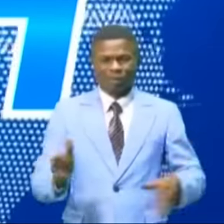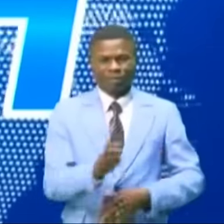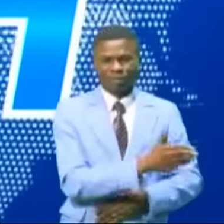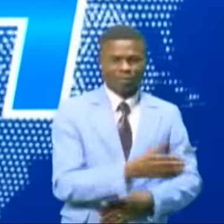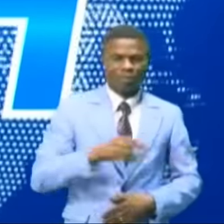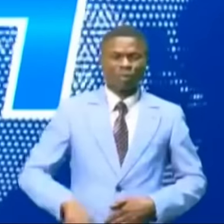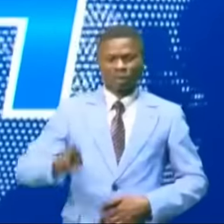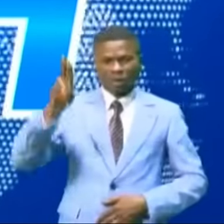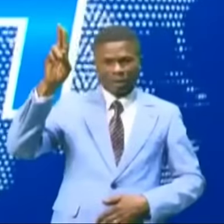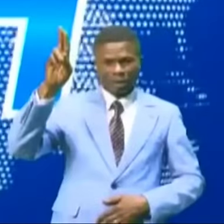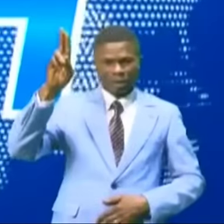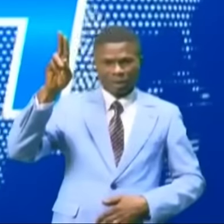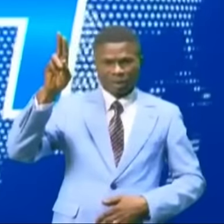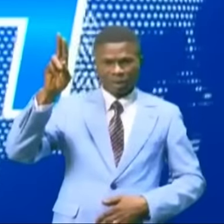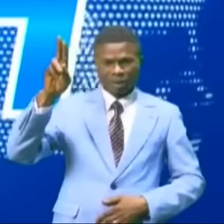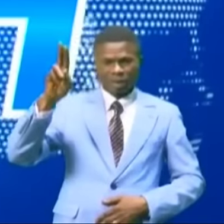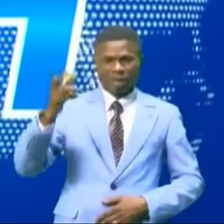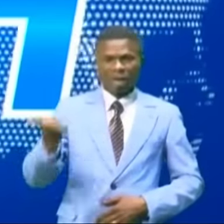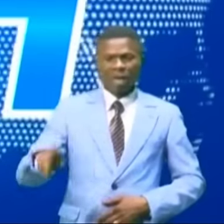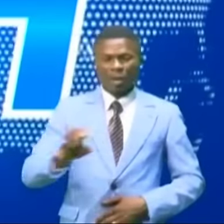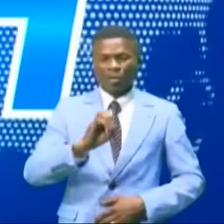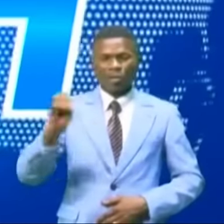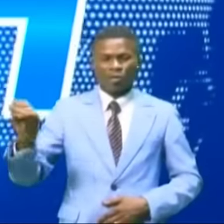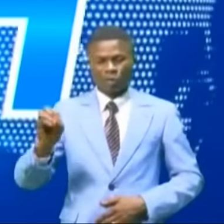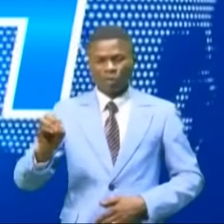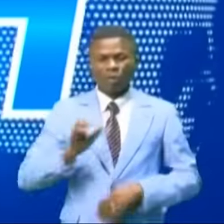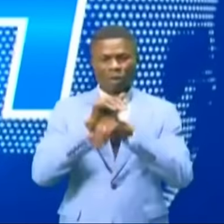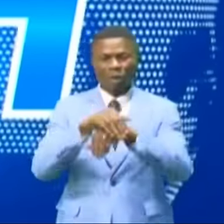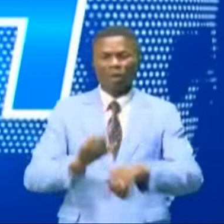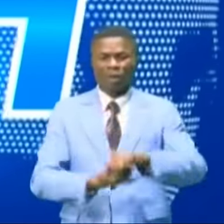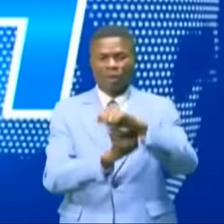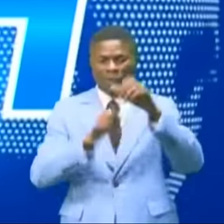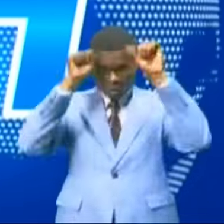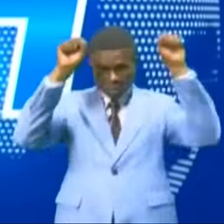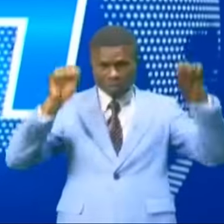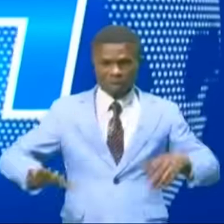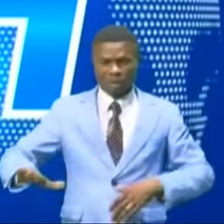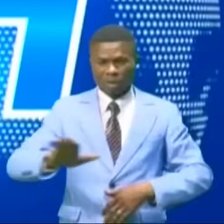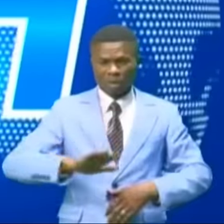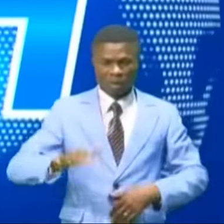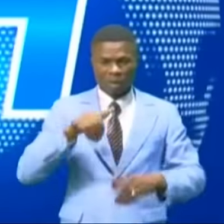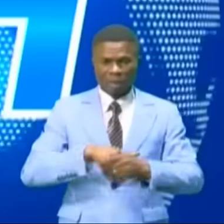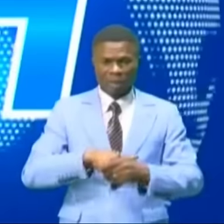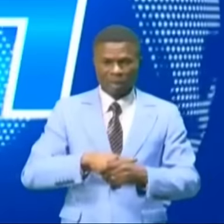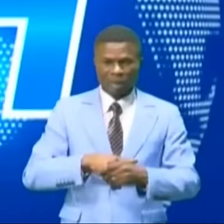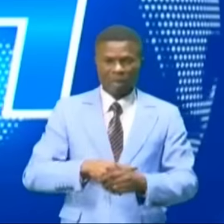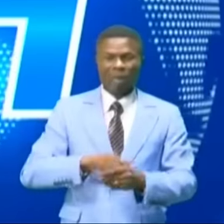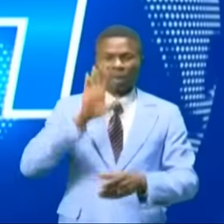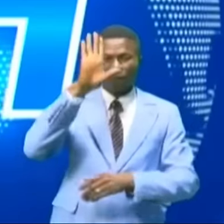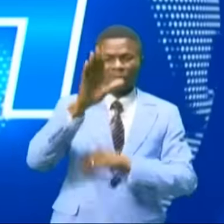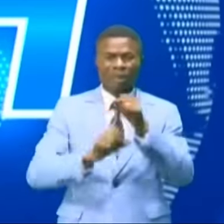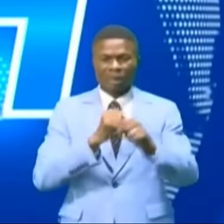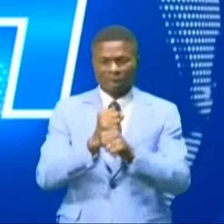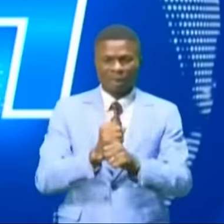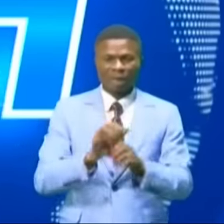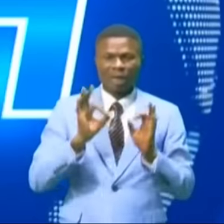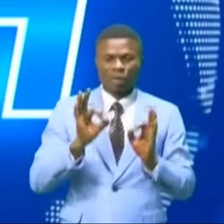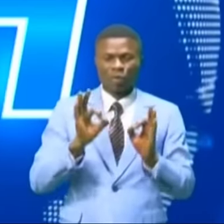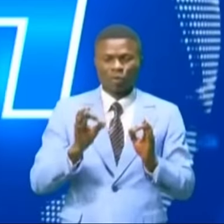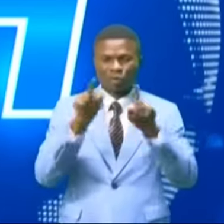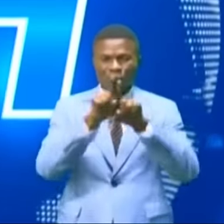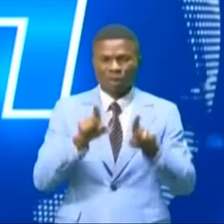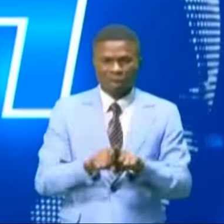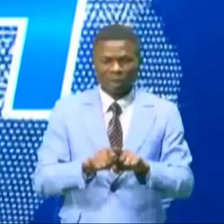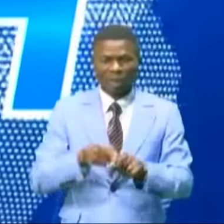L'UDPS Grande Province Orientale s'engage à accompagner le président de la République dans son 10e quinquennat ainsi que